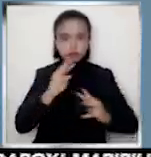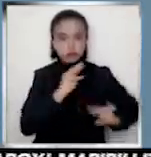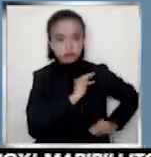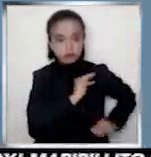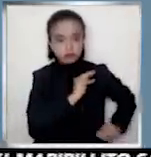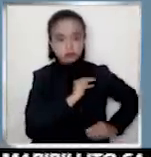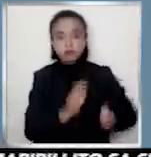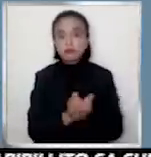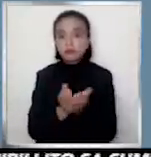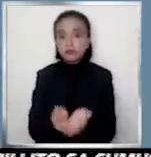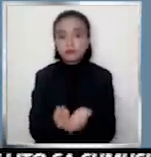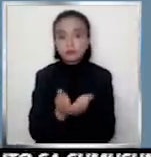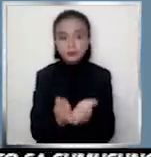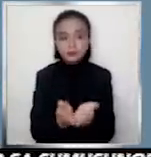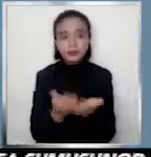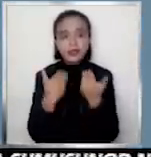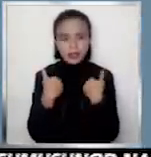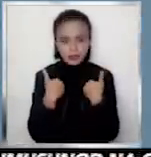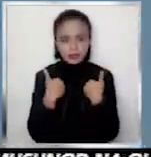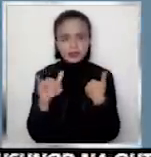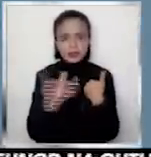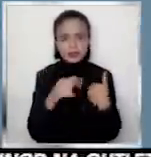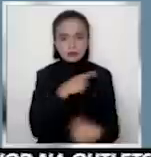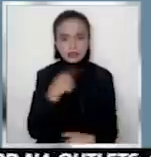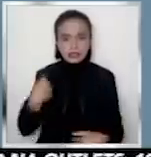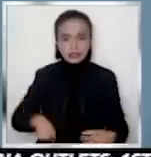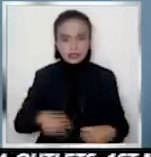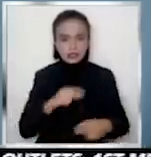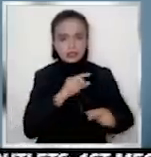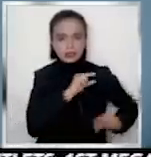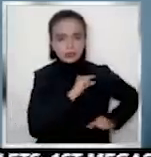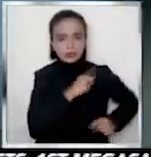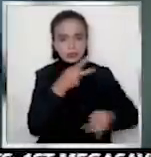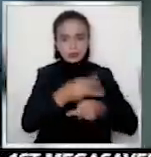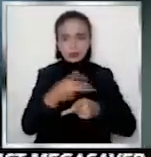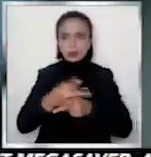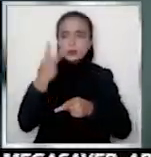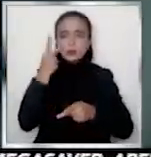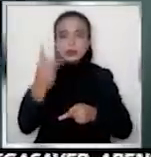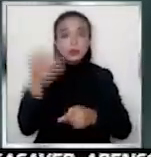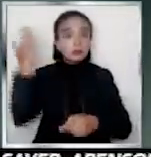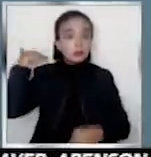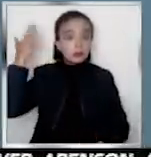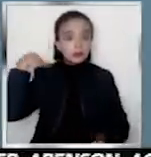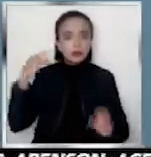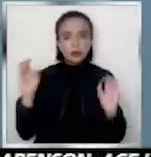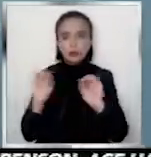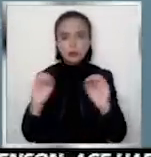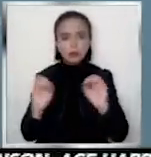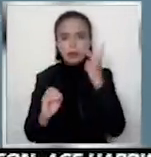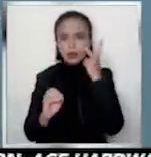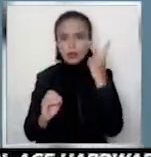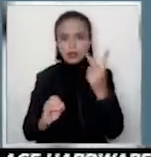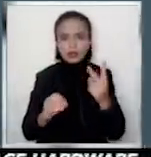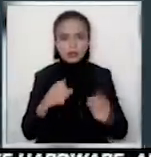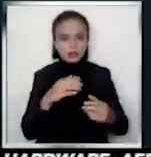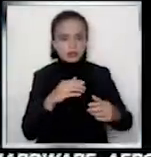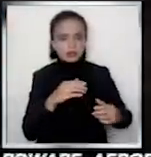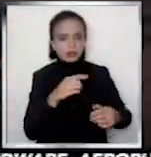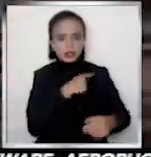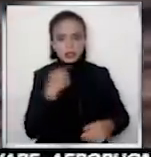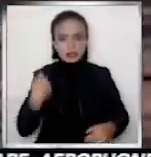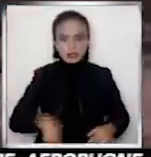kalayuan ang Chinese Coast Guard Ship 5304. Di tulad nung dati, walang nakitang Chinese fishing militia sa loob ng